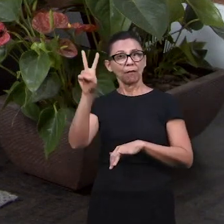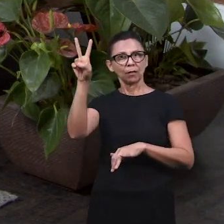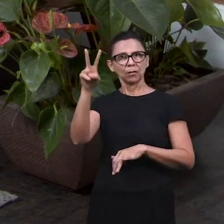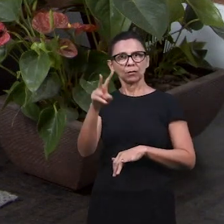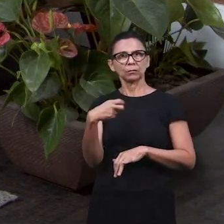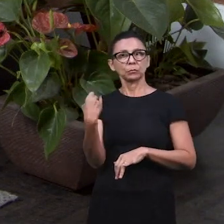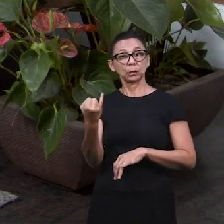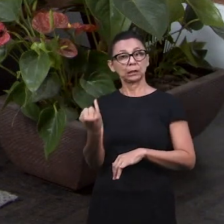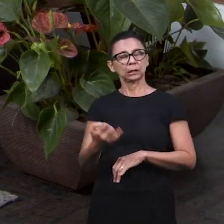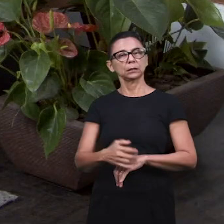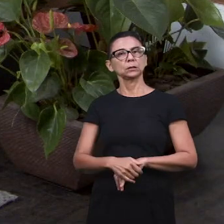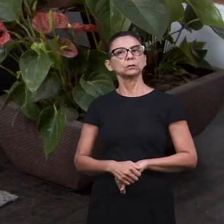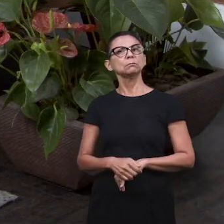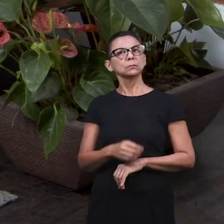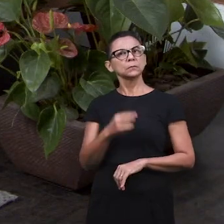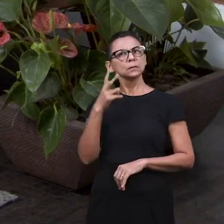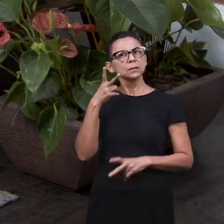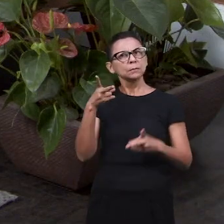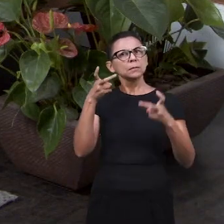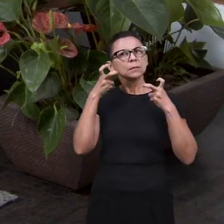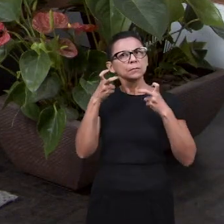enfants et adolescents?